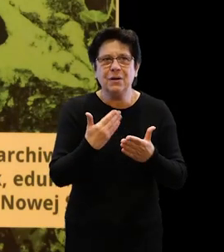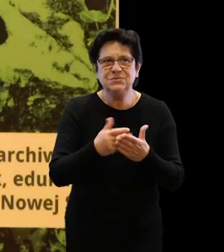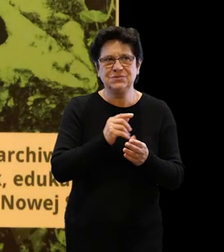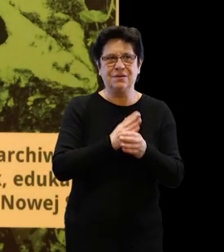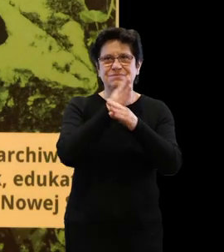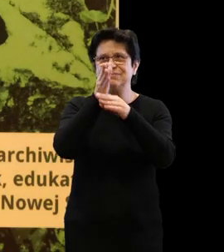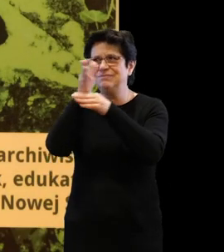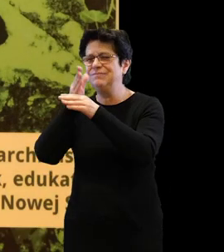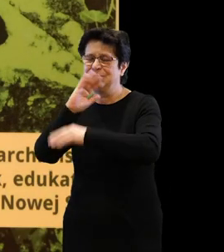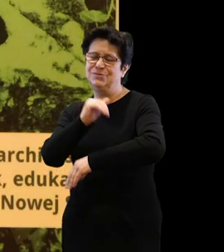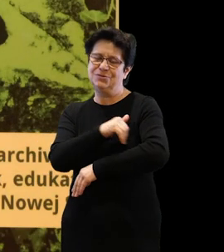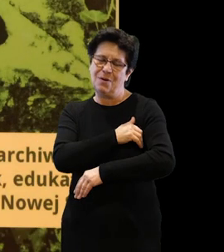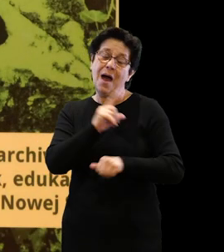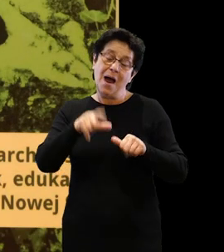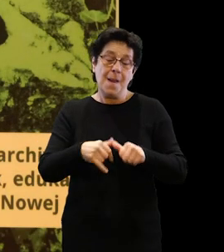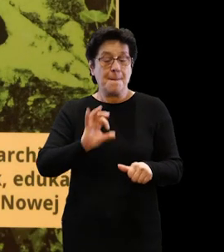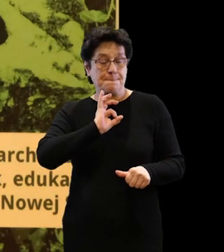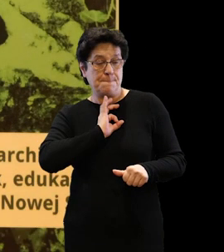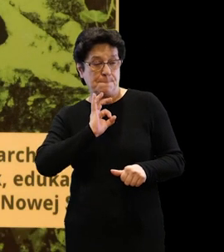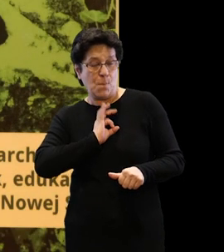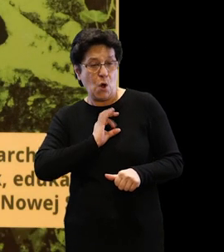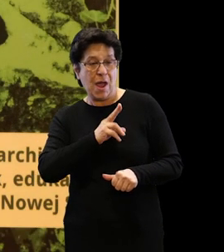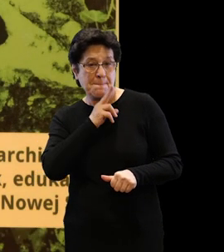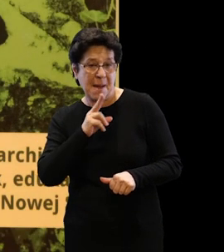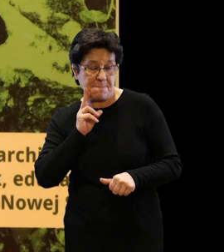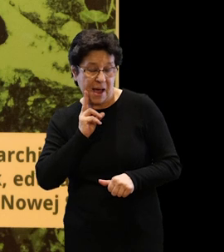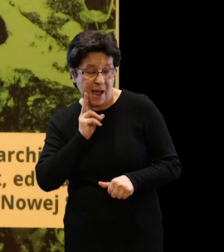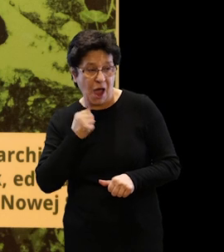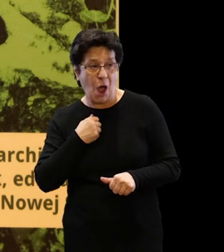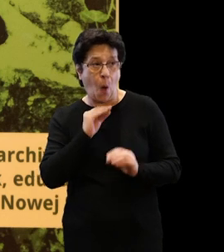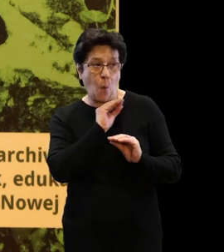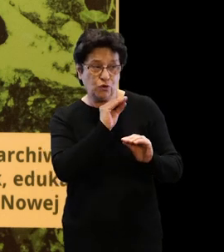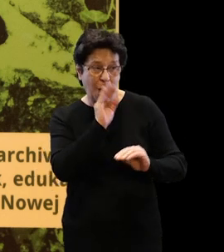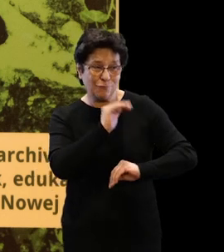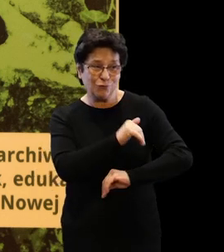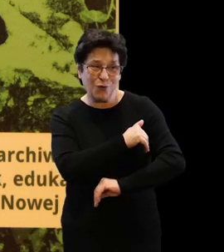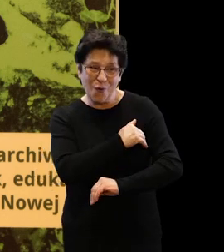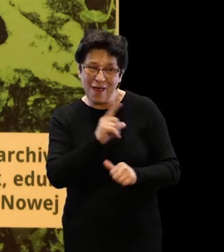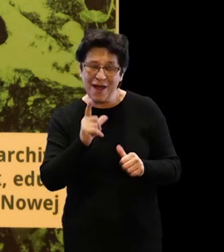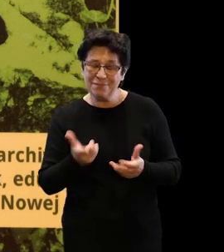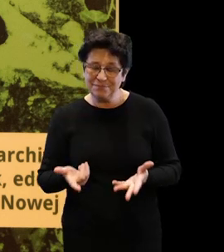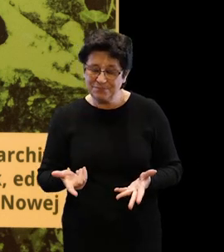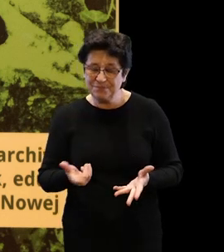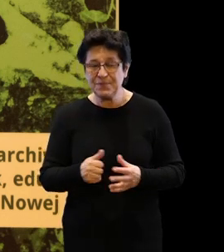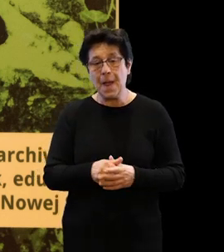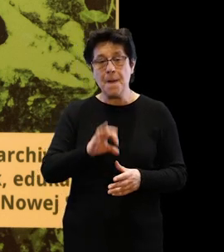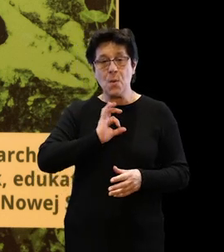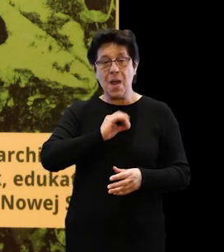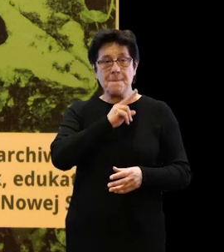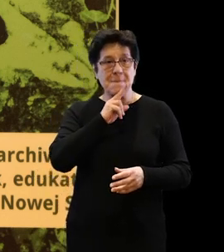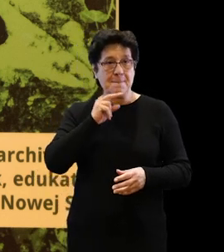uczyła bardzo niszowego języka bo uczyła języka esperanto Ale w każdym razie dzięki temu Esperanto poznała cały